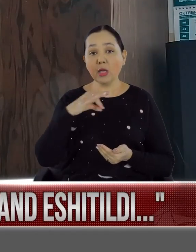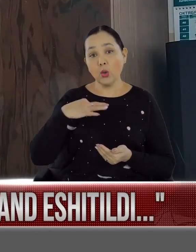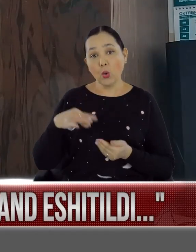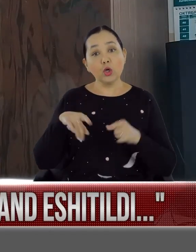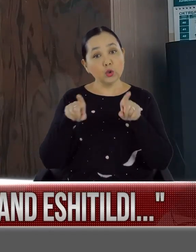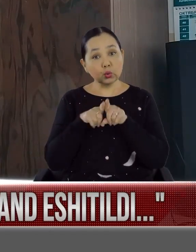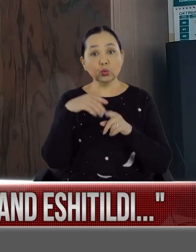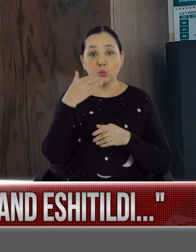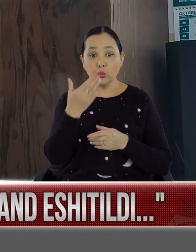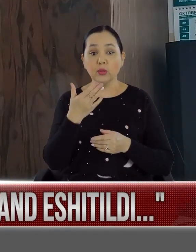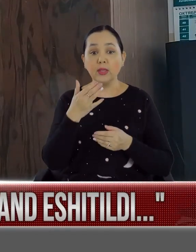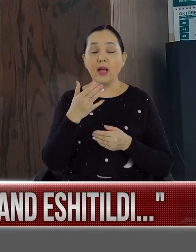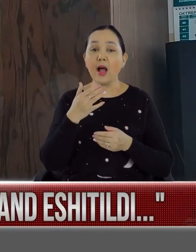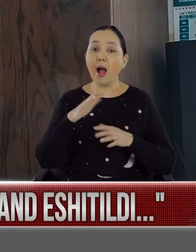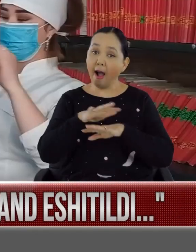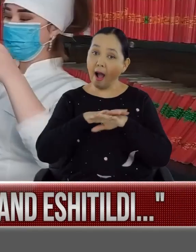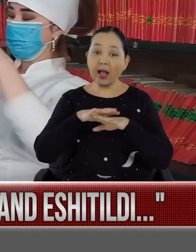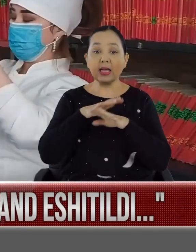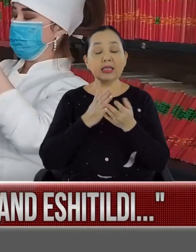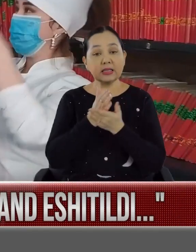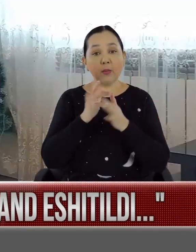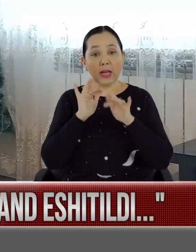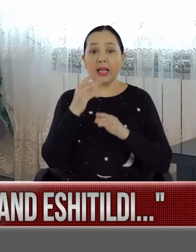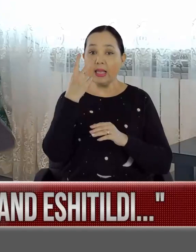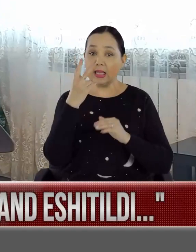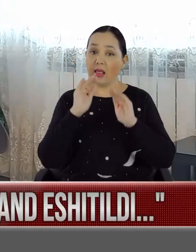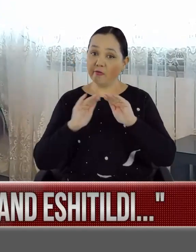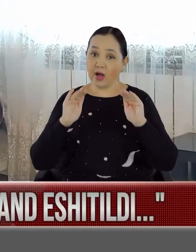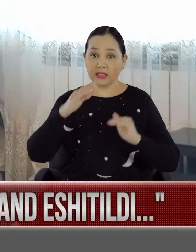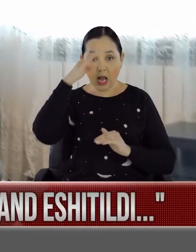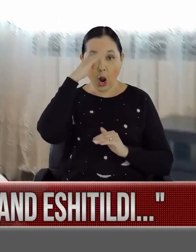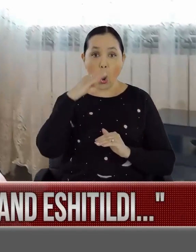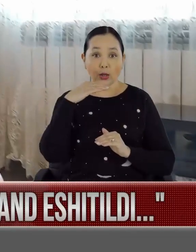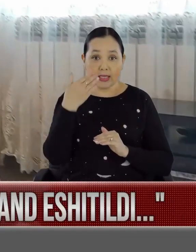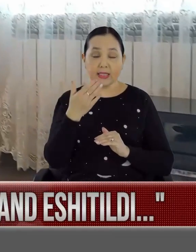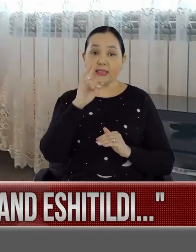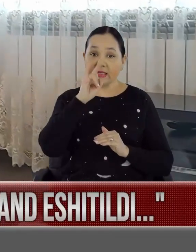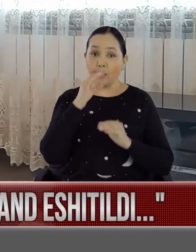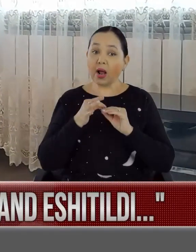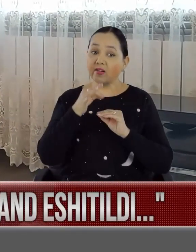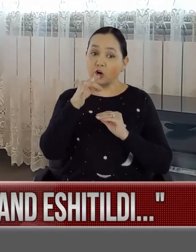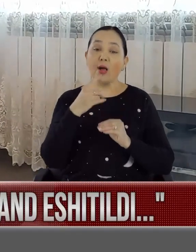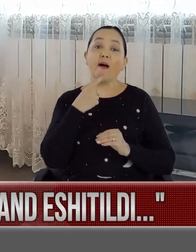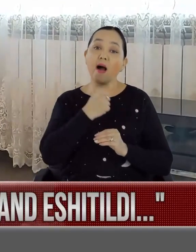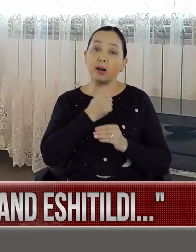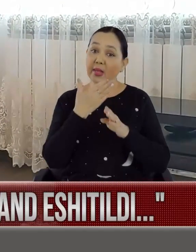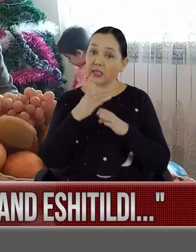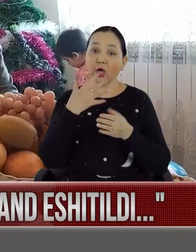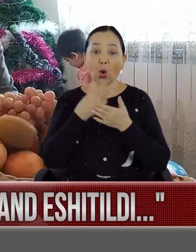shunday xalqqa xizmat qilsin deb. 2 nafar farzandning otasi hozirda Samarqand viloyatidagi harbiy